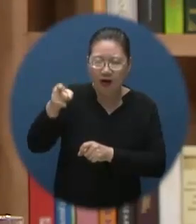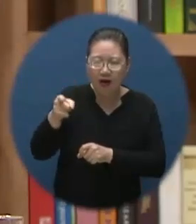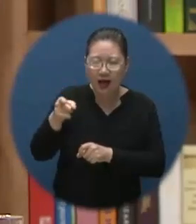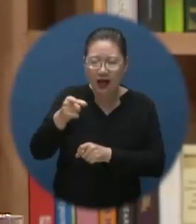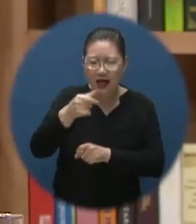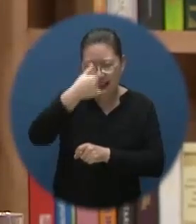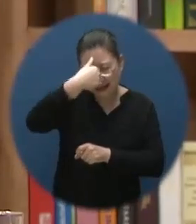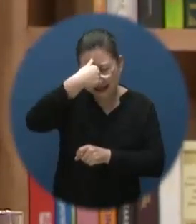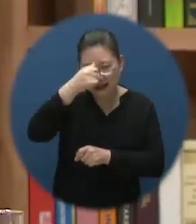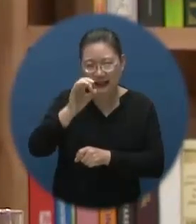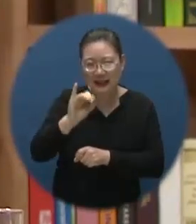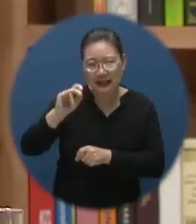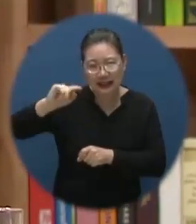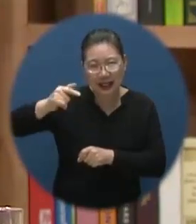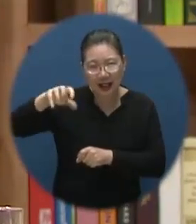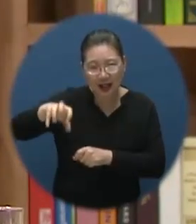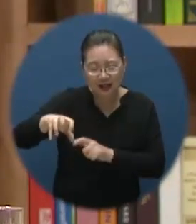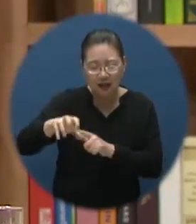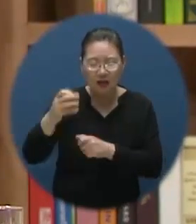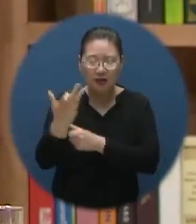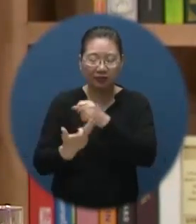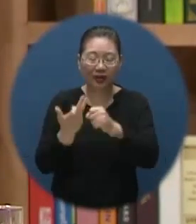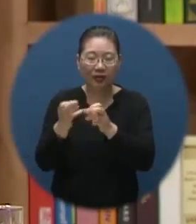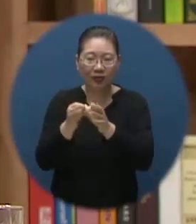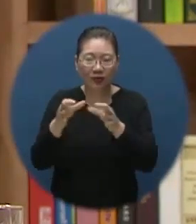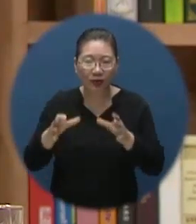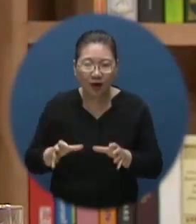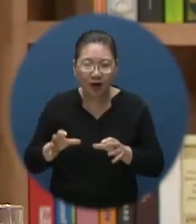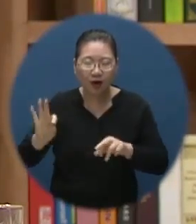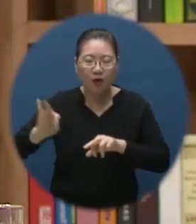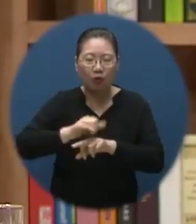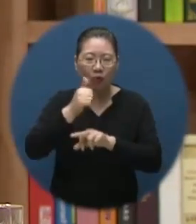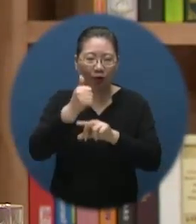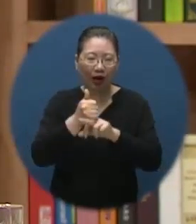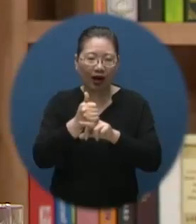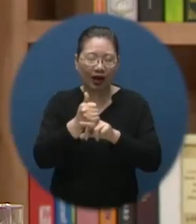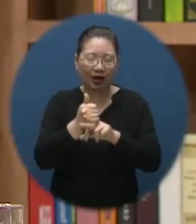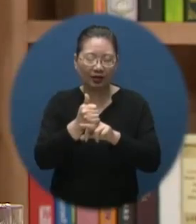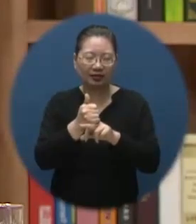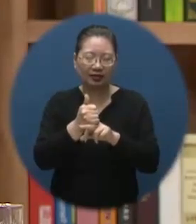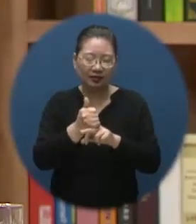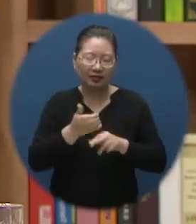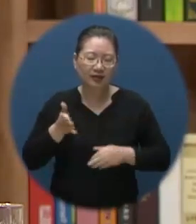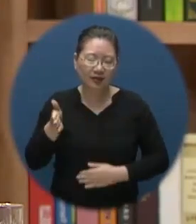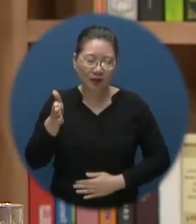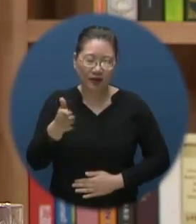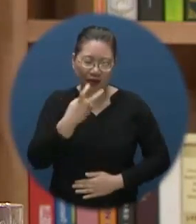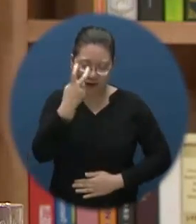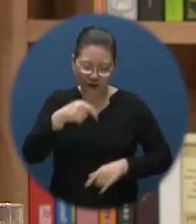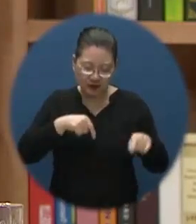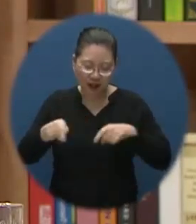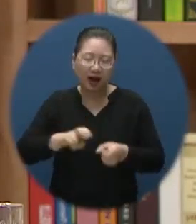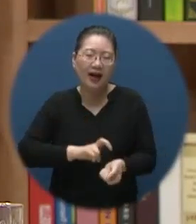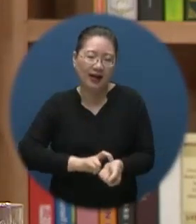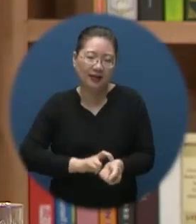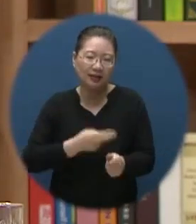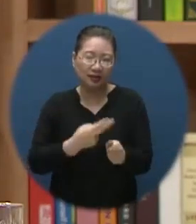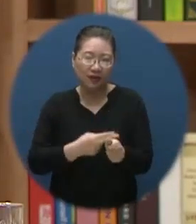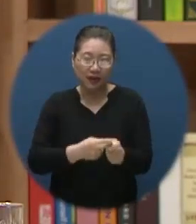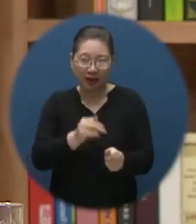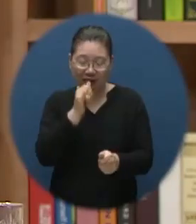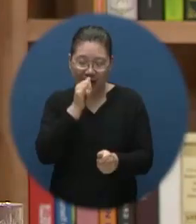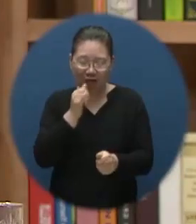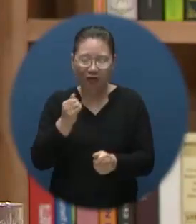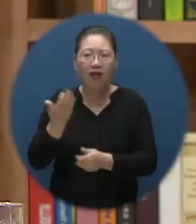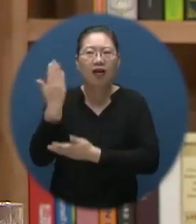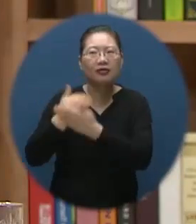이란에서 무려 18년 동안이나 왕실 주치의로 활동하셨던 한의사분이 계세요. 당시에